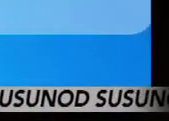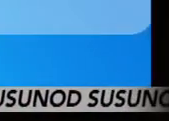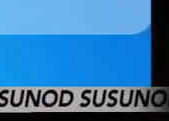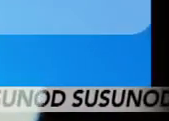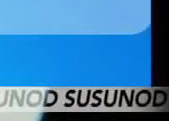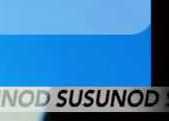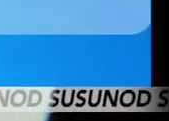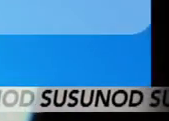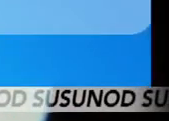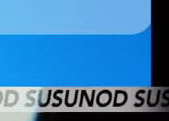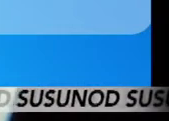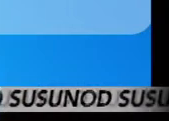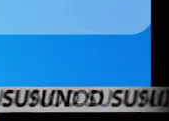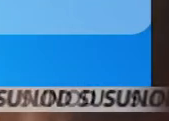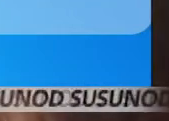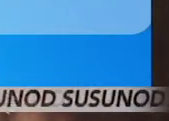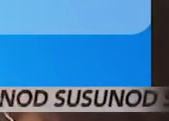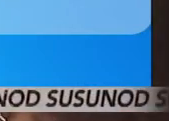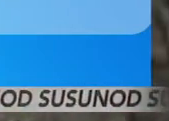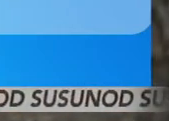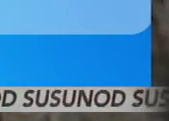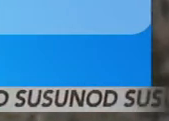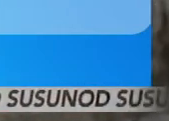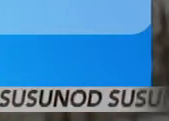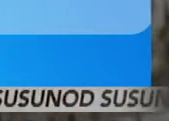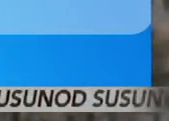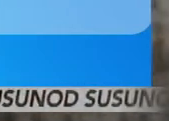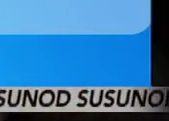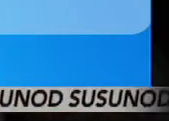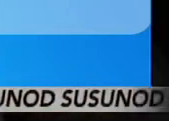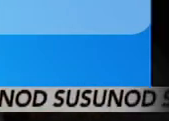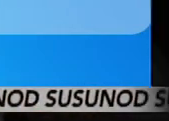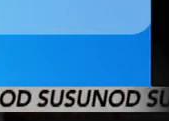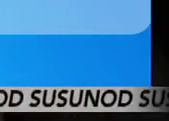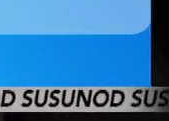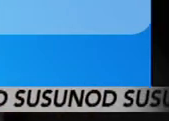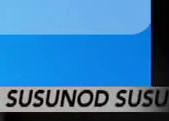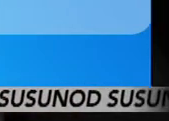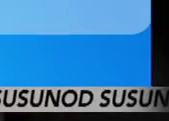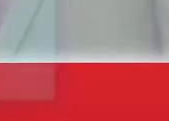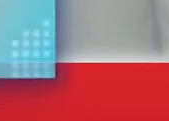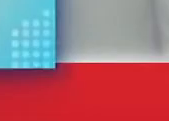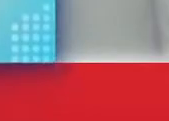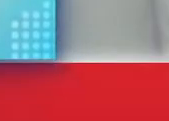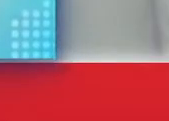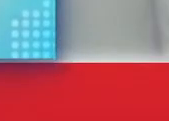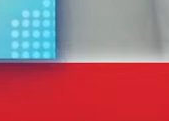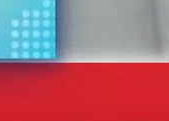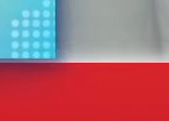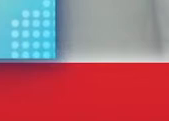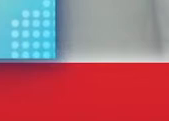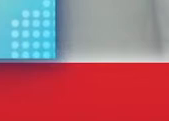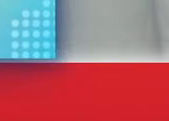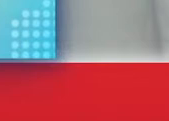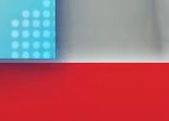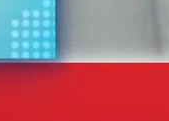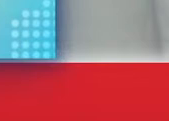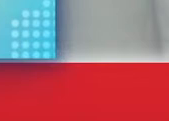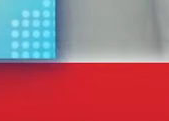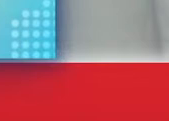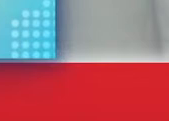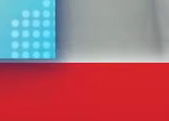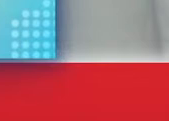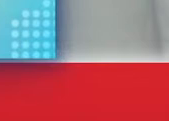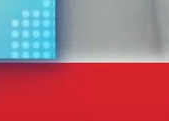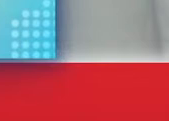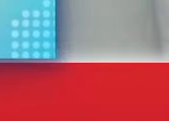Susunod, Kapuso, nakapagparehistro ka na ba ng inyong SIM card bago ang deadline sa susunod na linggo? I-comment